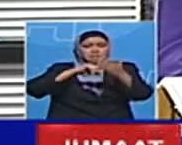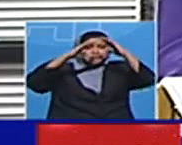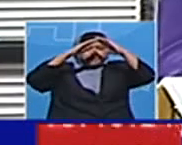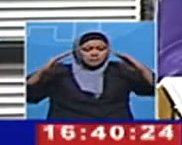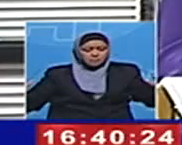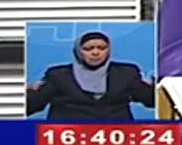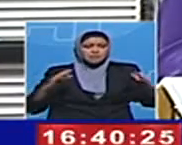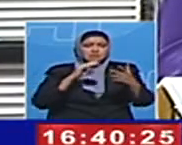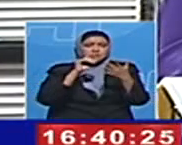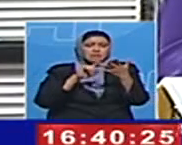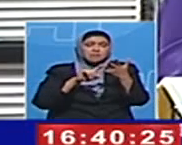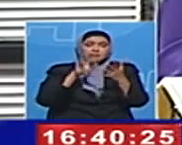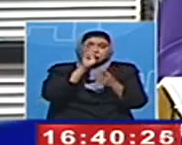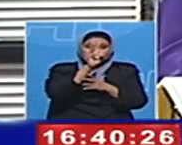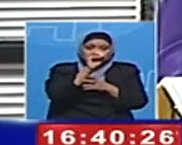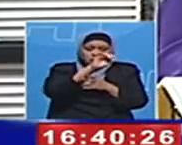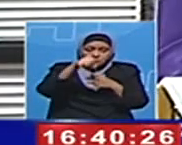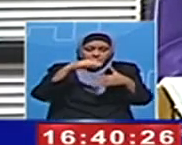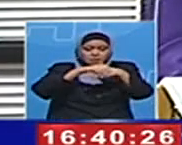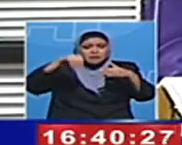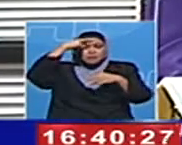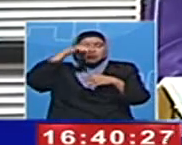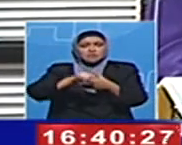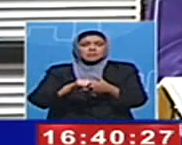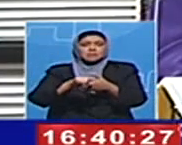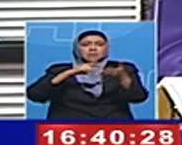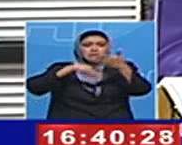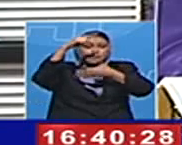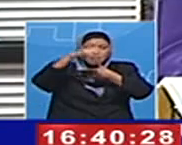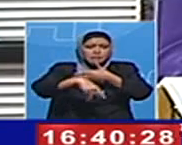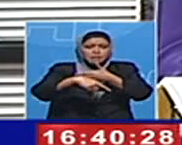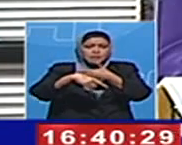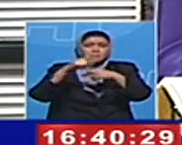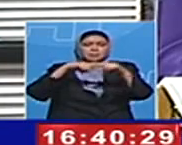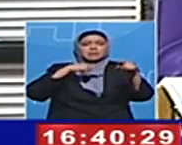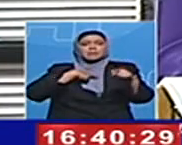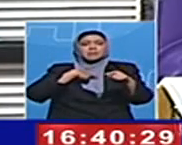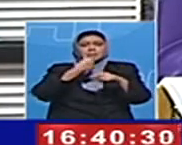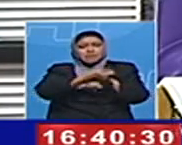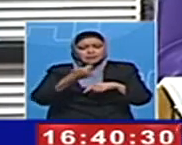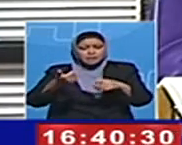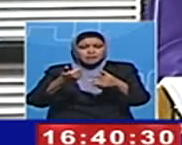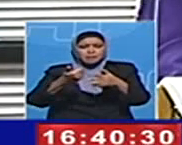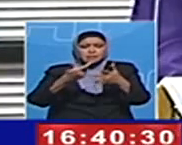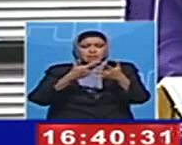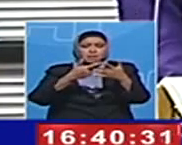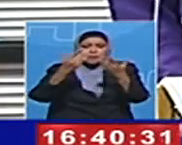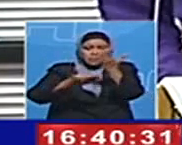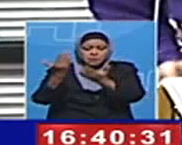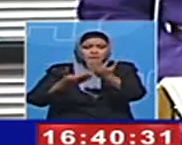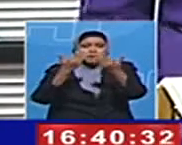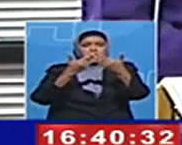ketiga R juta untuk program amunity Sal terutamanya projek